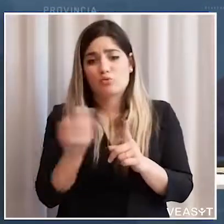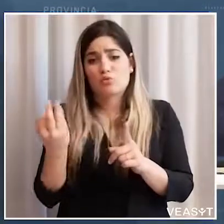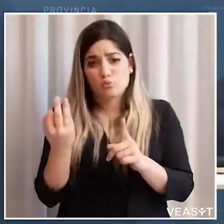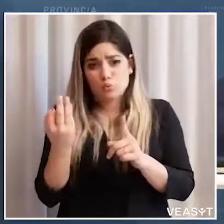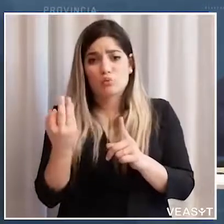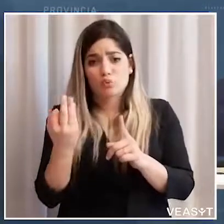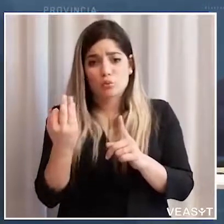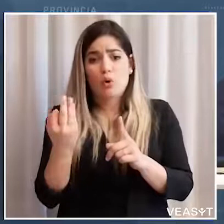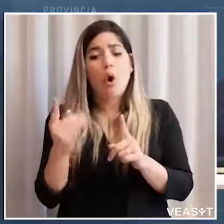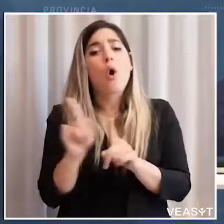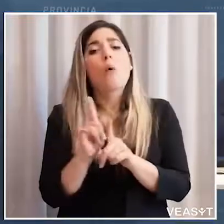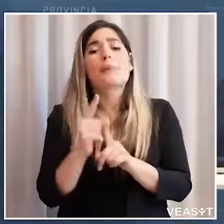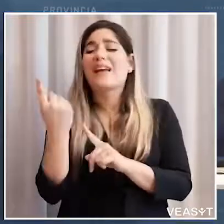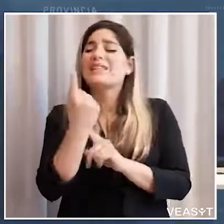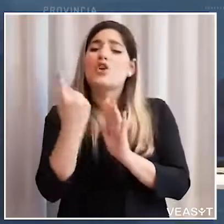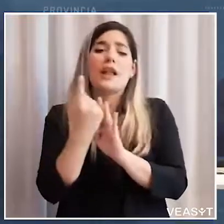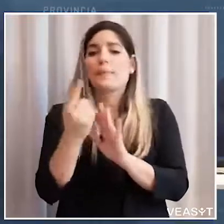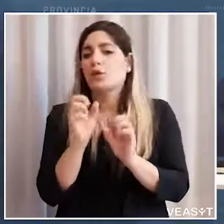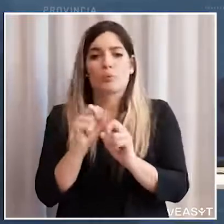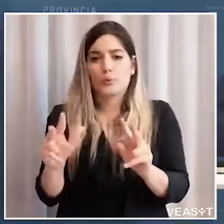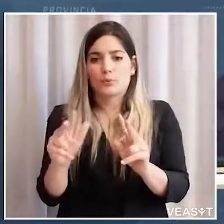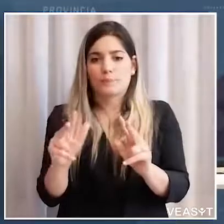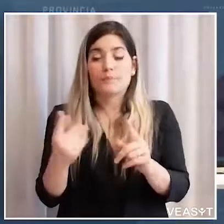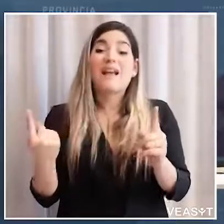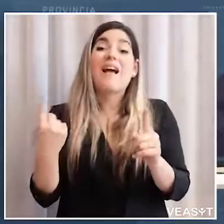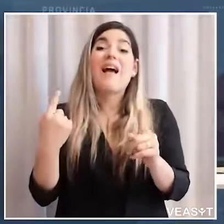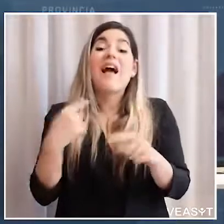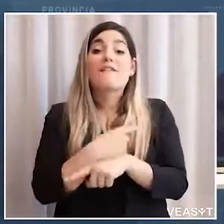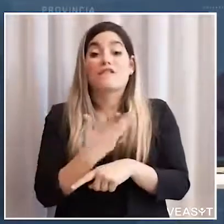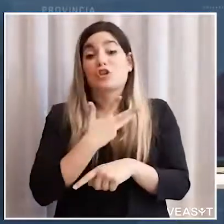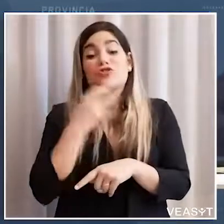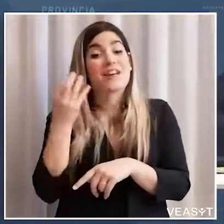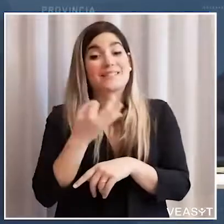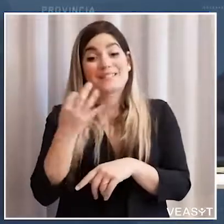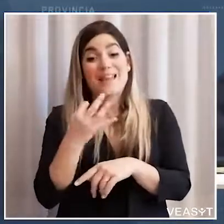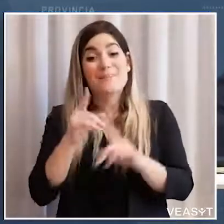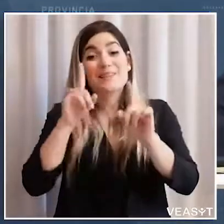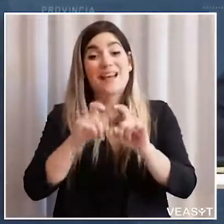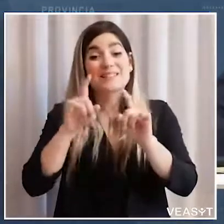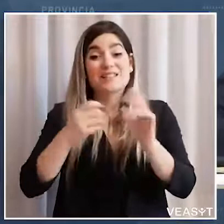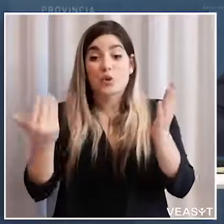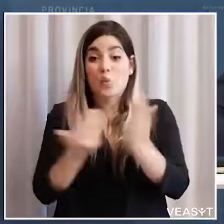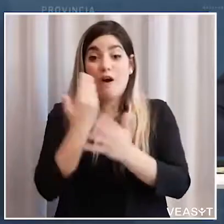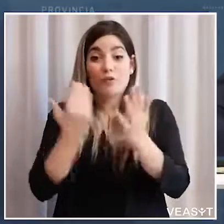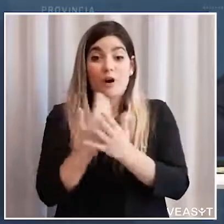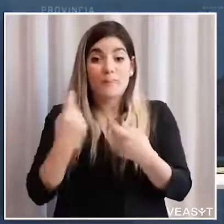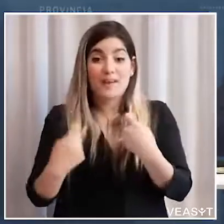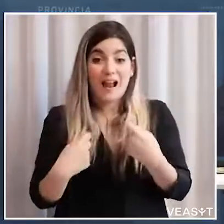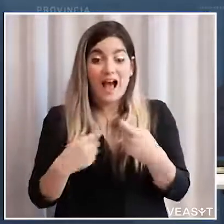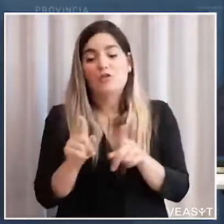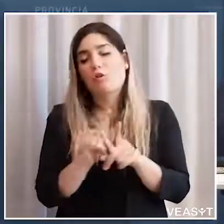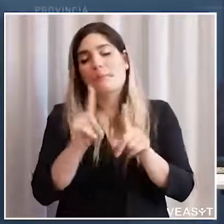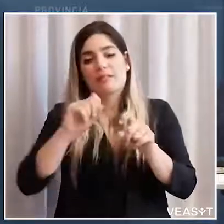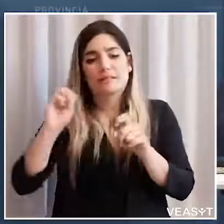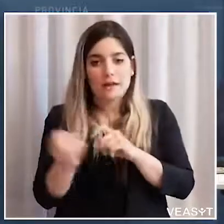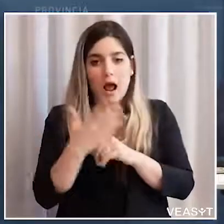veramente da non più isolare dall'altra parte naturalmente ci sono sempre dei nuovi test mercato